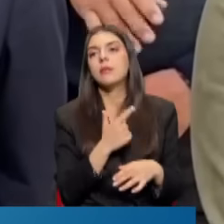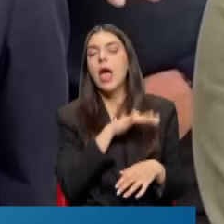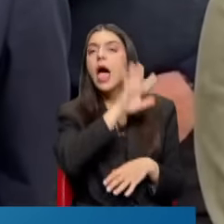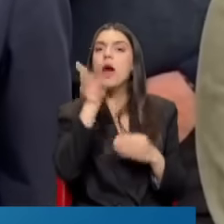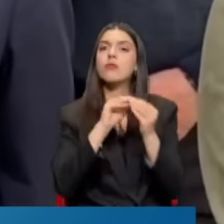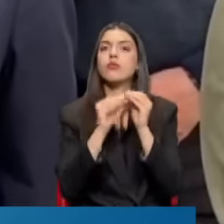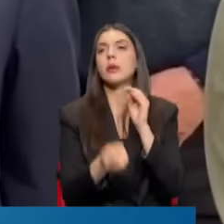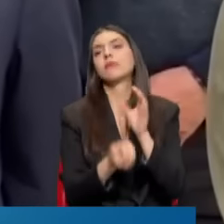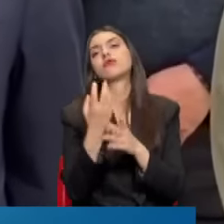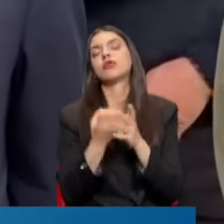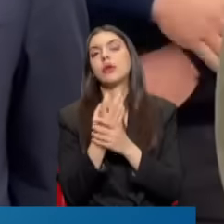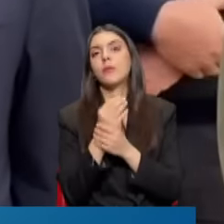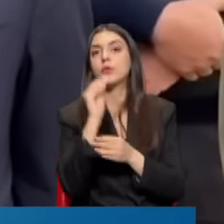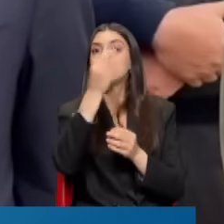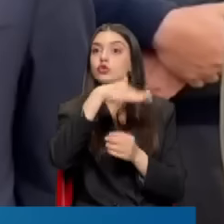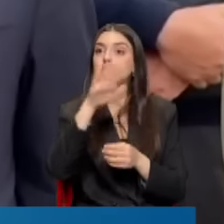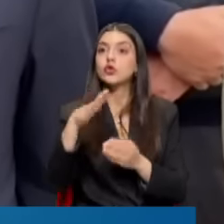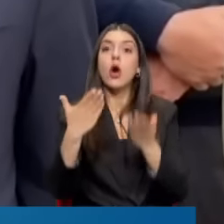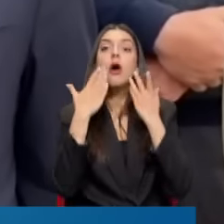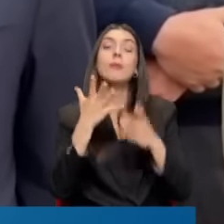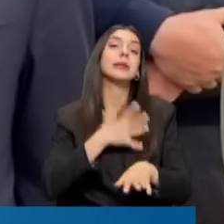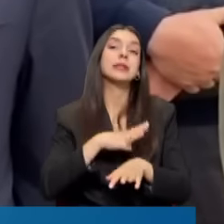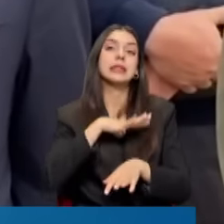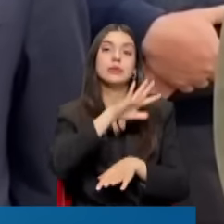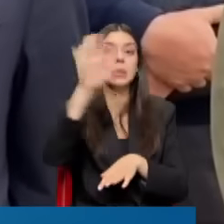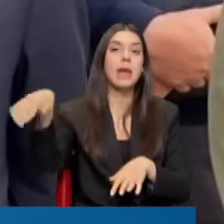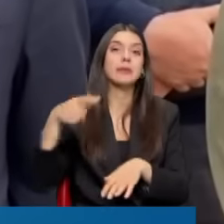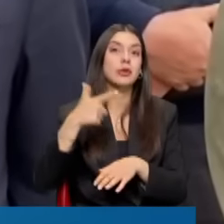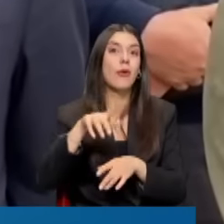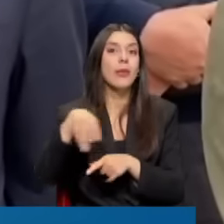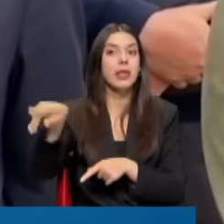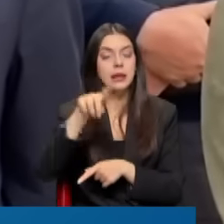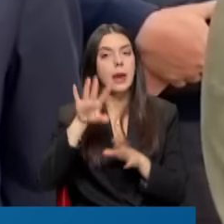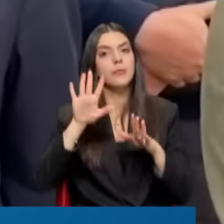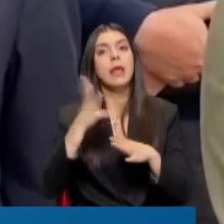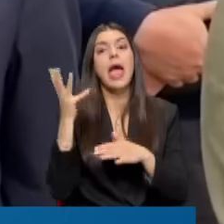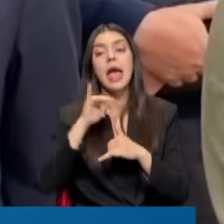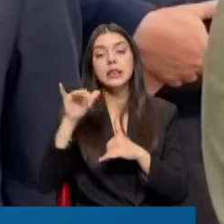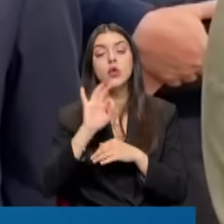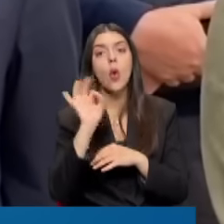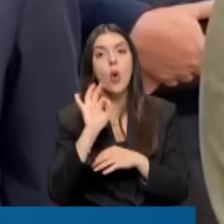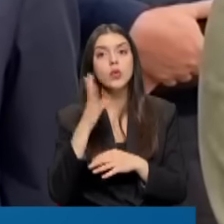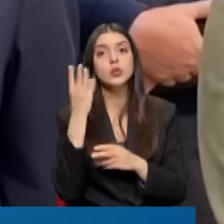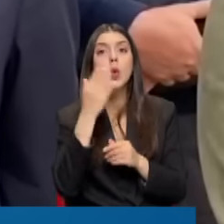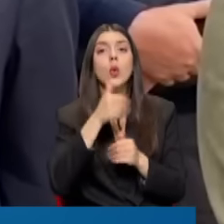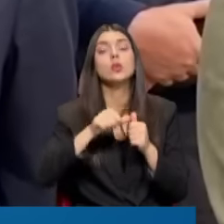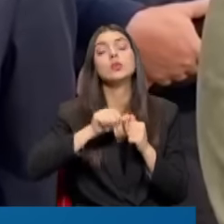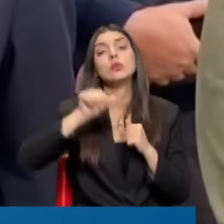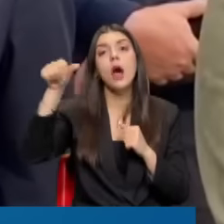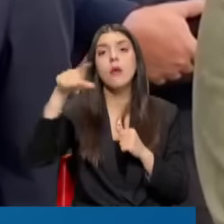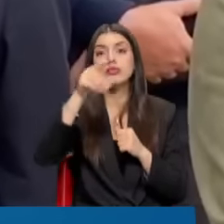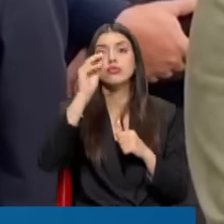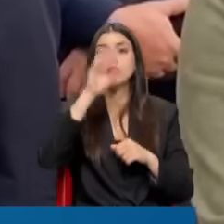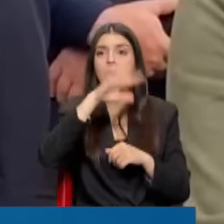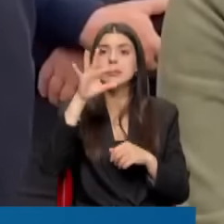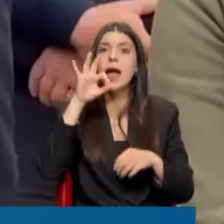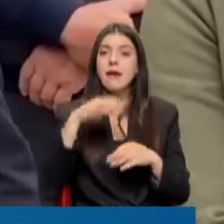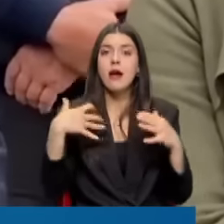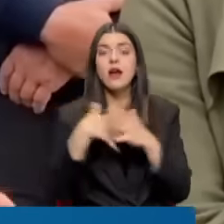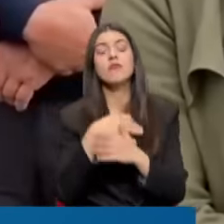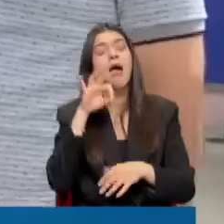sıkıntı yaşayacağız ih çocuklarının okumasını istiyor Mahalleli ama en yakın okul bile çok uzakta küçük çocuklar için bu her sabah ve akşam